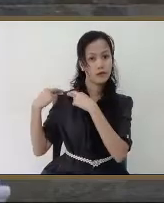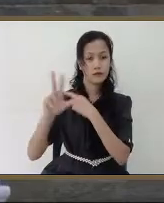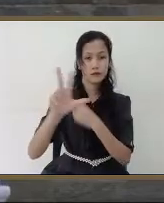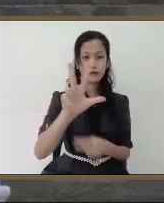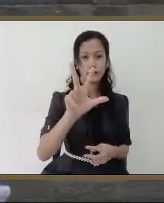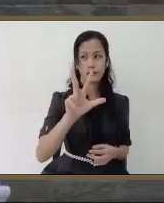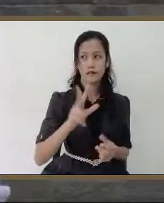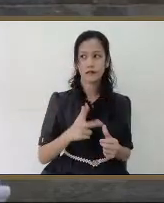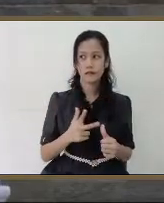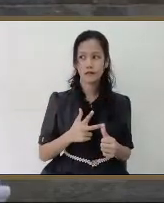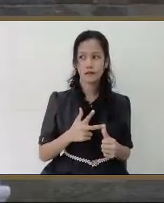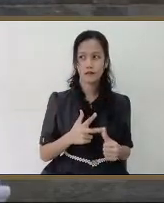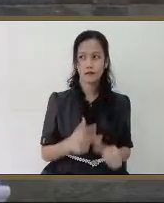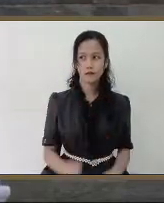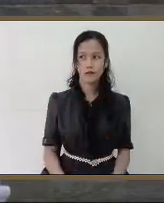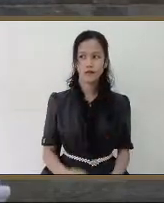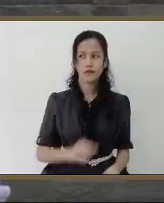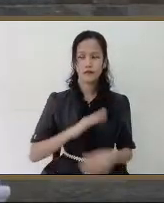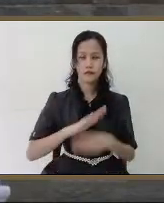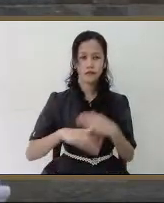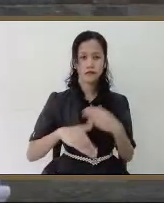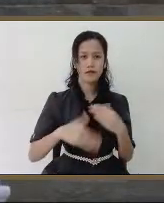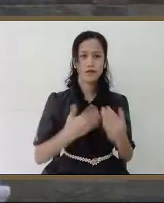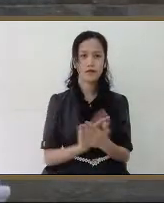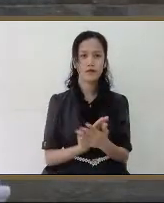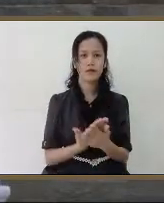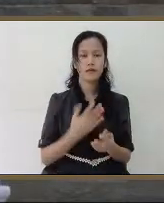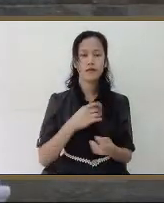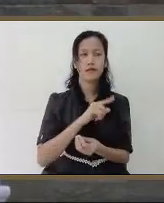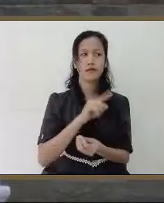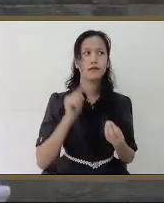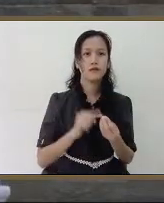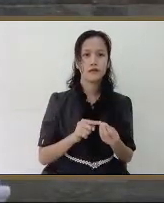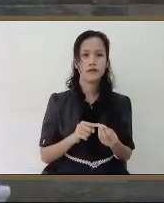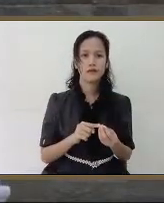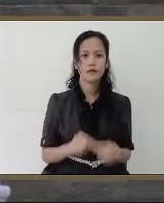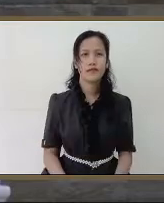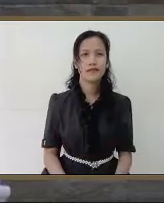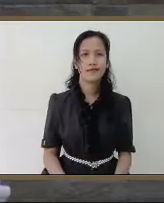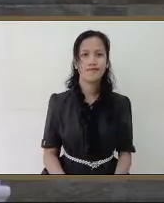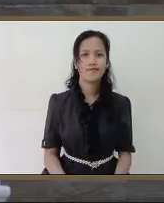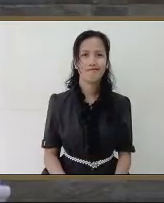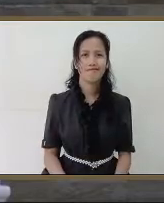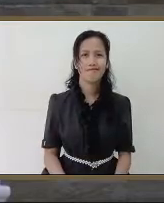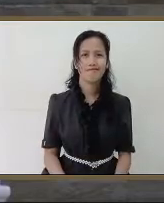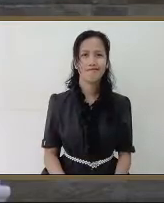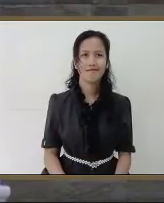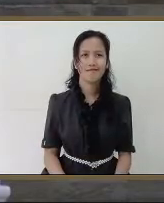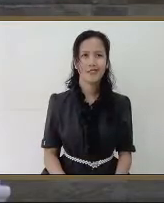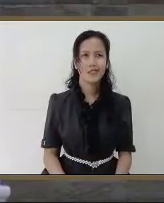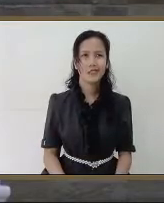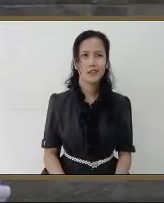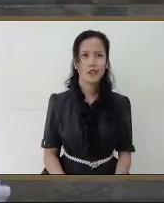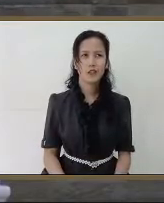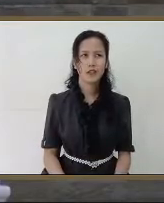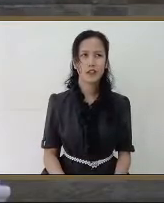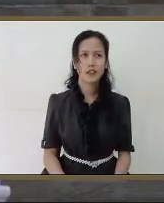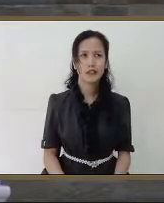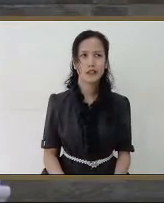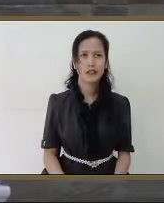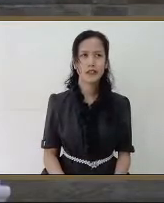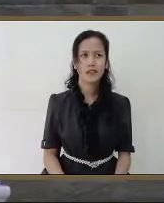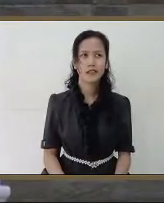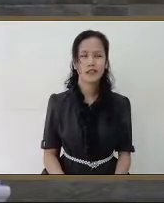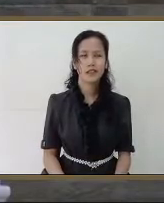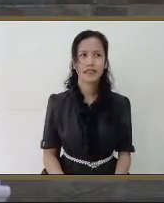The third, it is all about Ezra's consternation at compromise. Okay? Ulitin ko